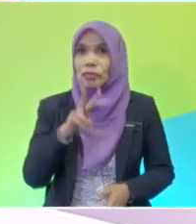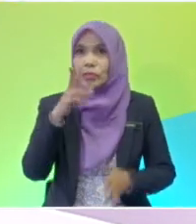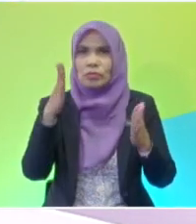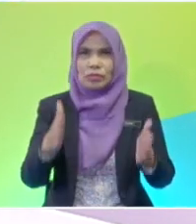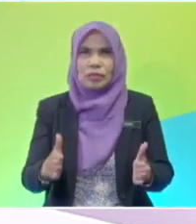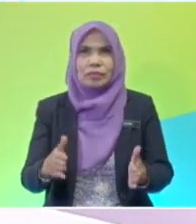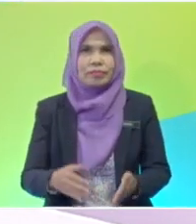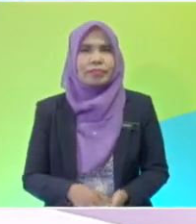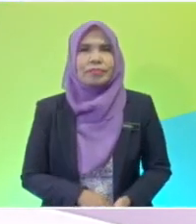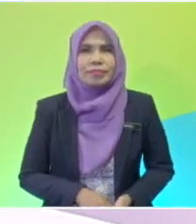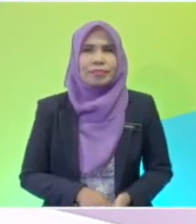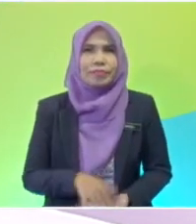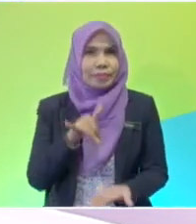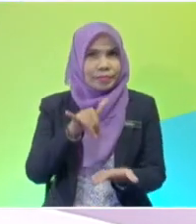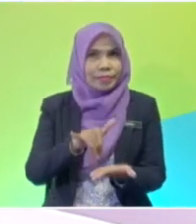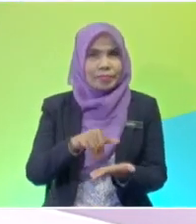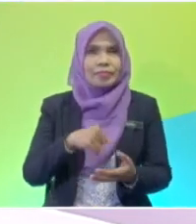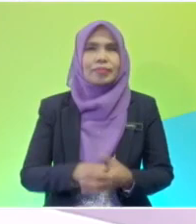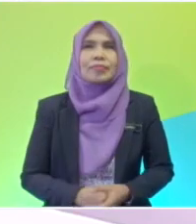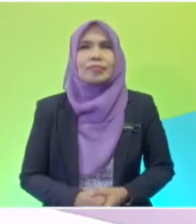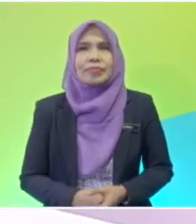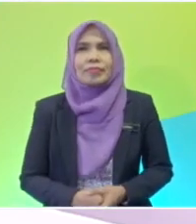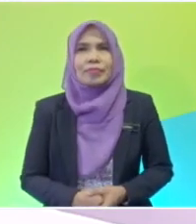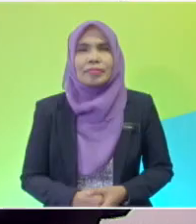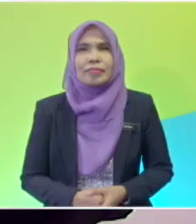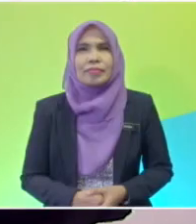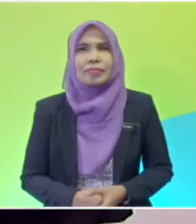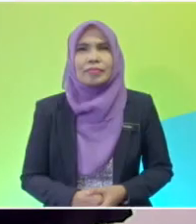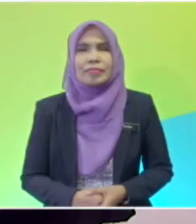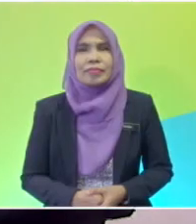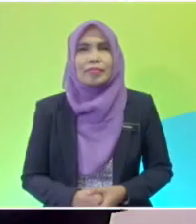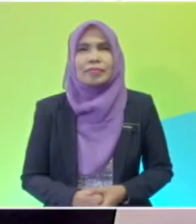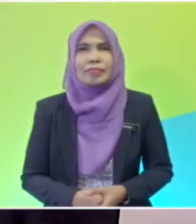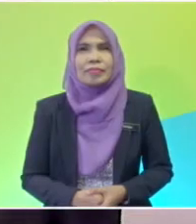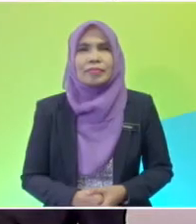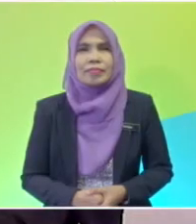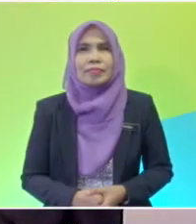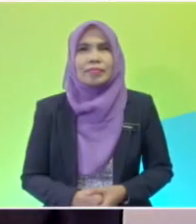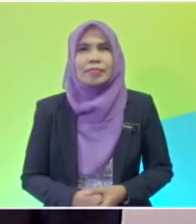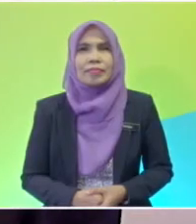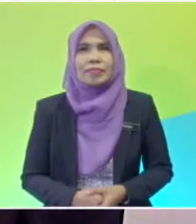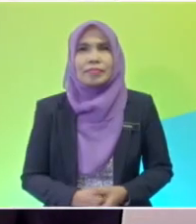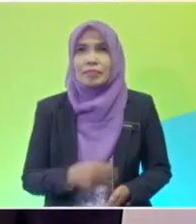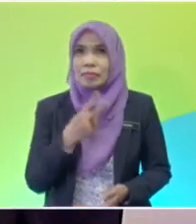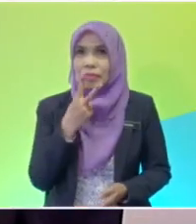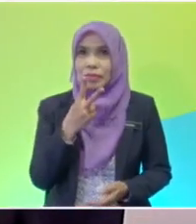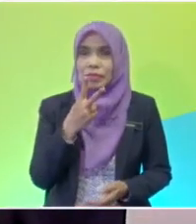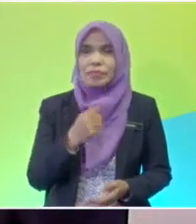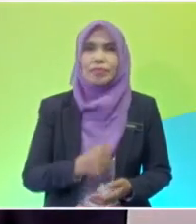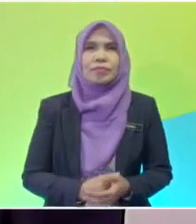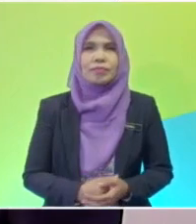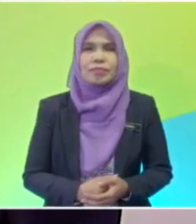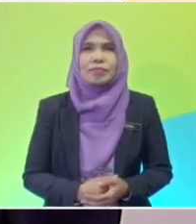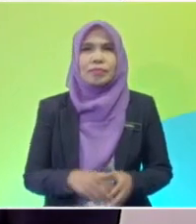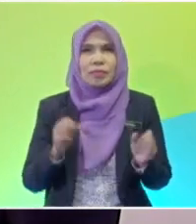yang perlu kita dalami dalam eventory trade peneliti kritik diri ini kita boleh